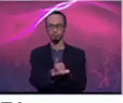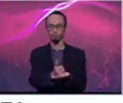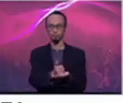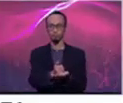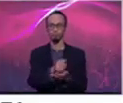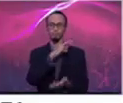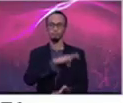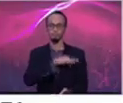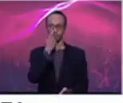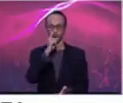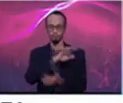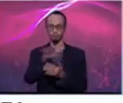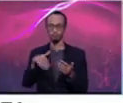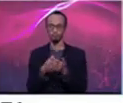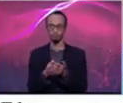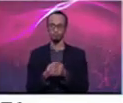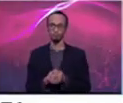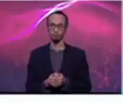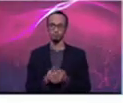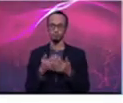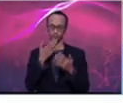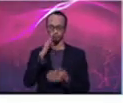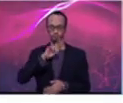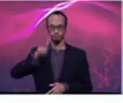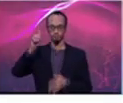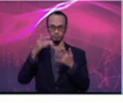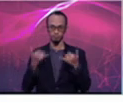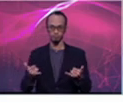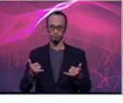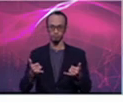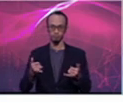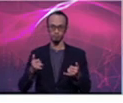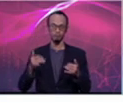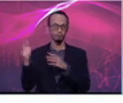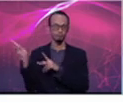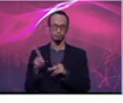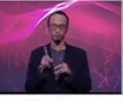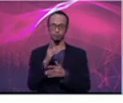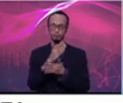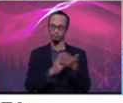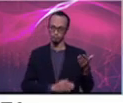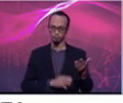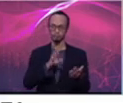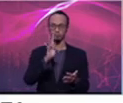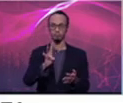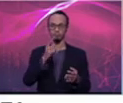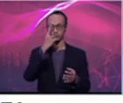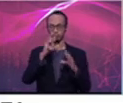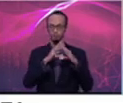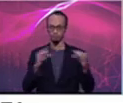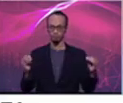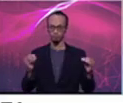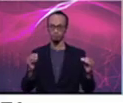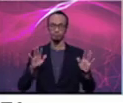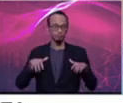memberi manfaat kepada mangsa perang dan Alhamdulillah sekarang kita dah berada di fasa yang ketuj sebelum Ramadan kita selesaikan Jadi